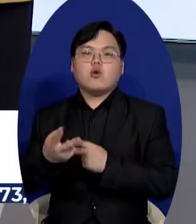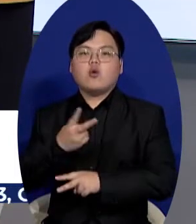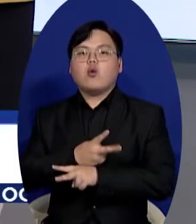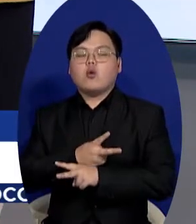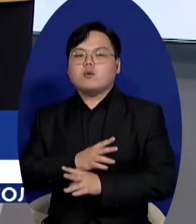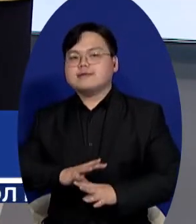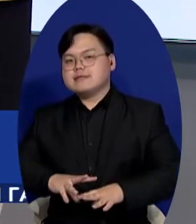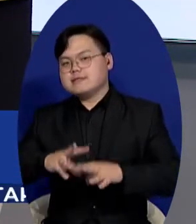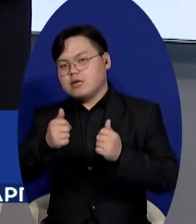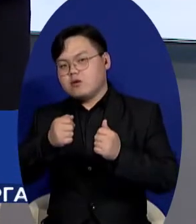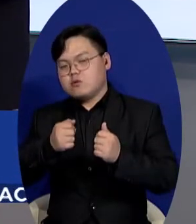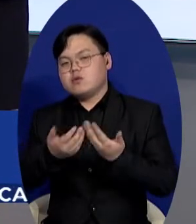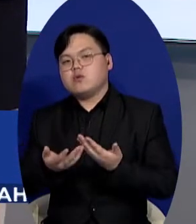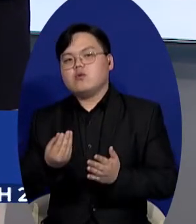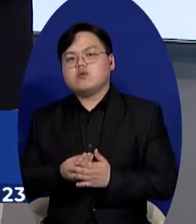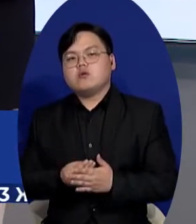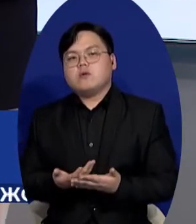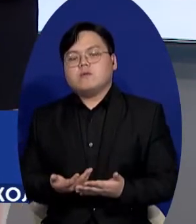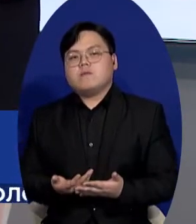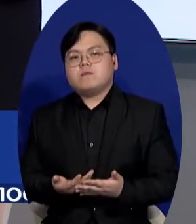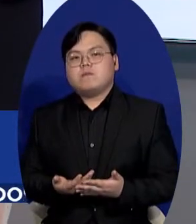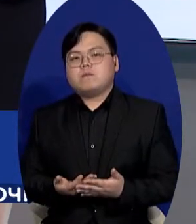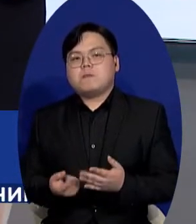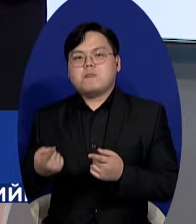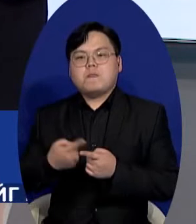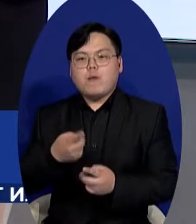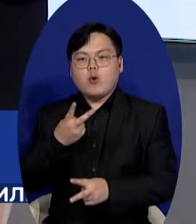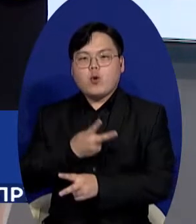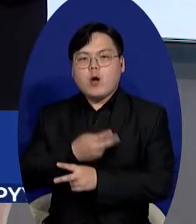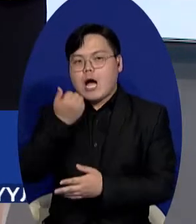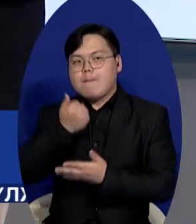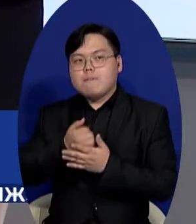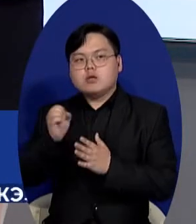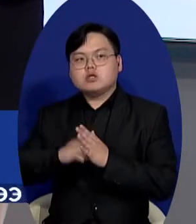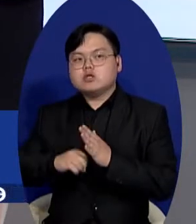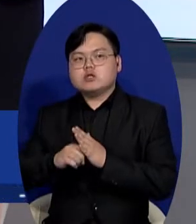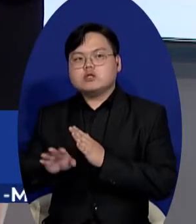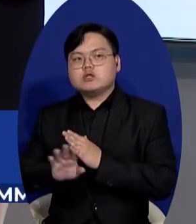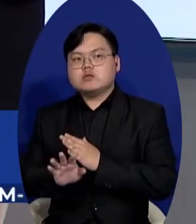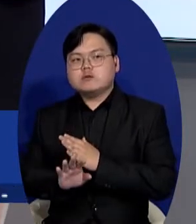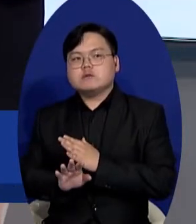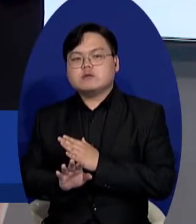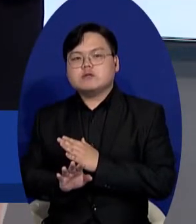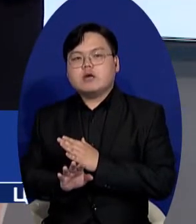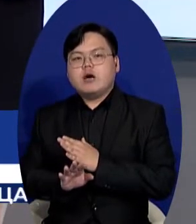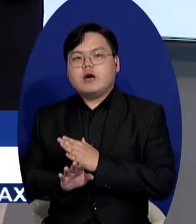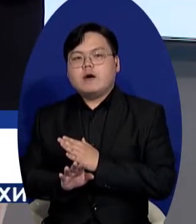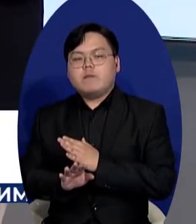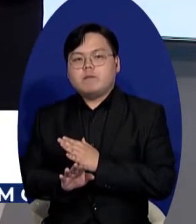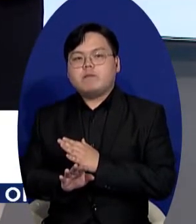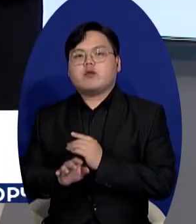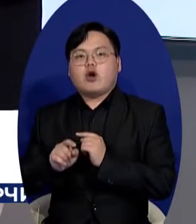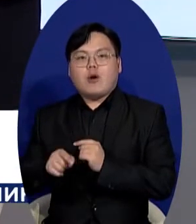зүйн орчныг сайжруулна гэдэг нь өөрөөр хэлэх юм бол одоо нэмж хууль батлаад бай гэсэн үг бол биш, харин одоо мөрдөгдөж байгаа хуулиудаа